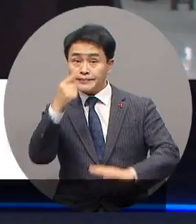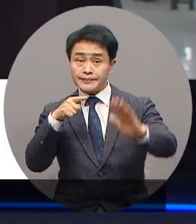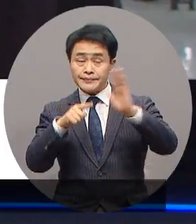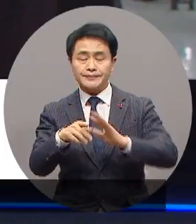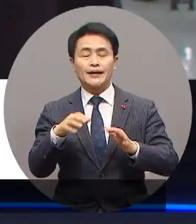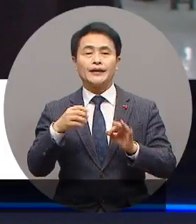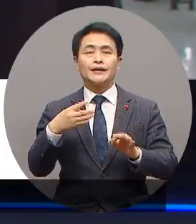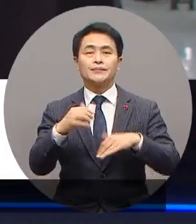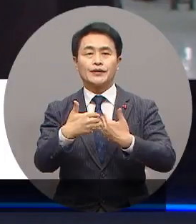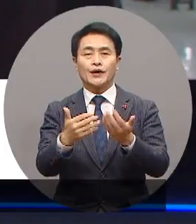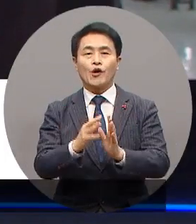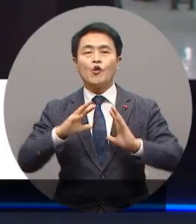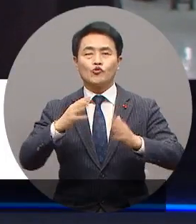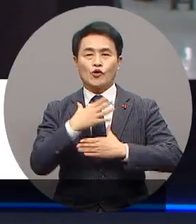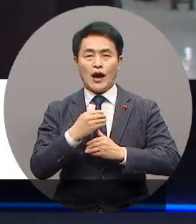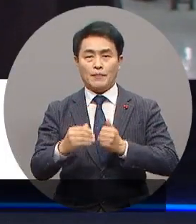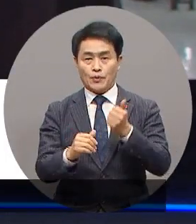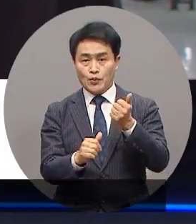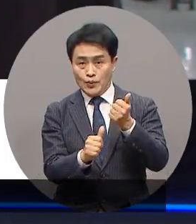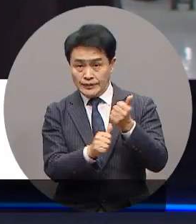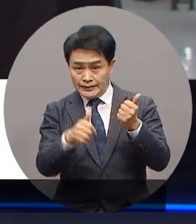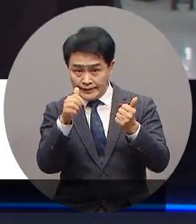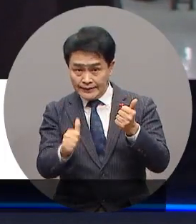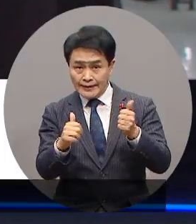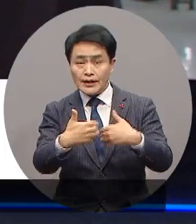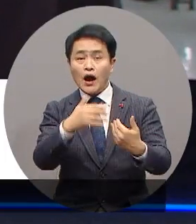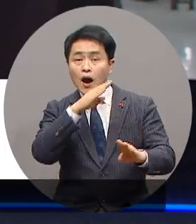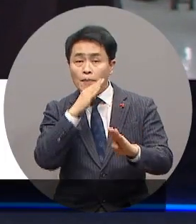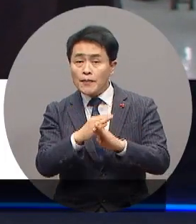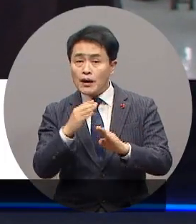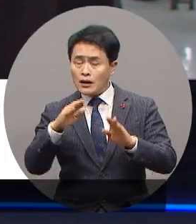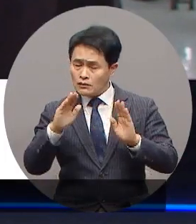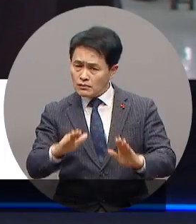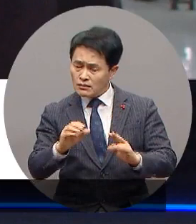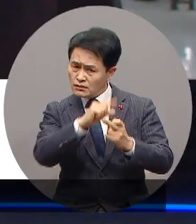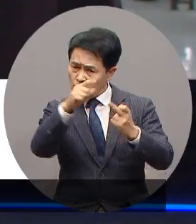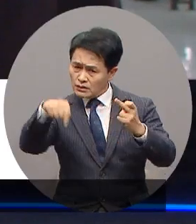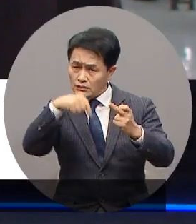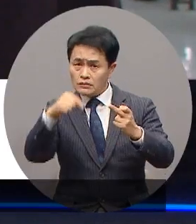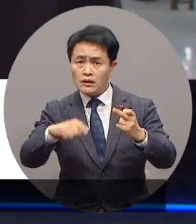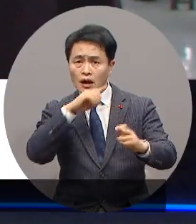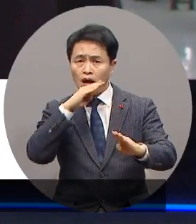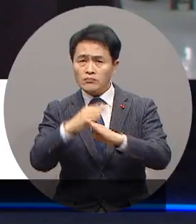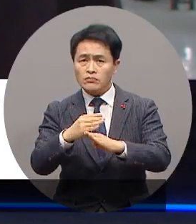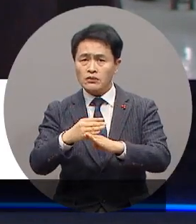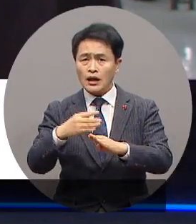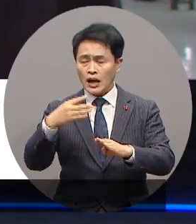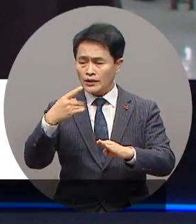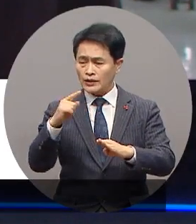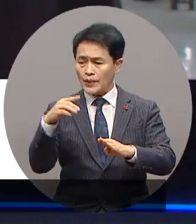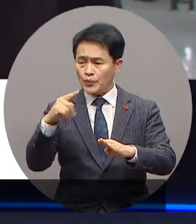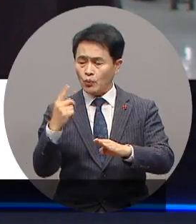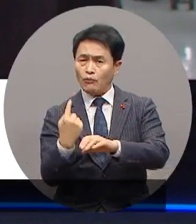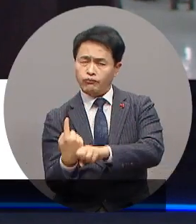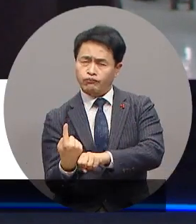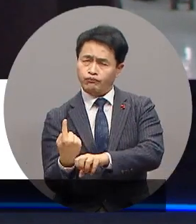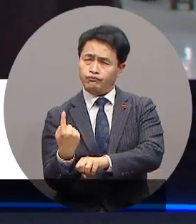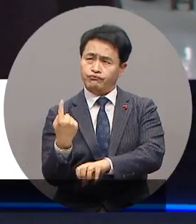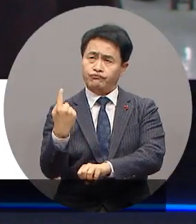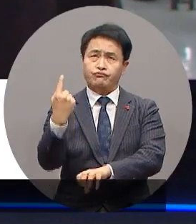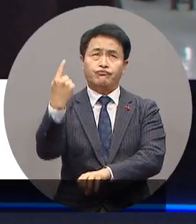미국을 방문한 김태우 국가안보실 1차장이 북한이 이달 중 대륙간 탄도미사일을 발사할 가능성이